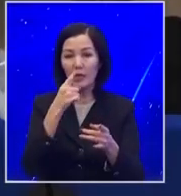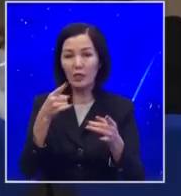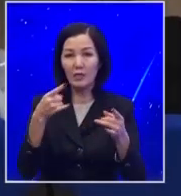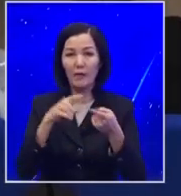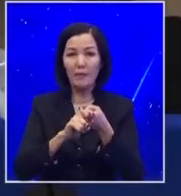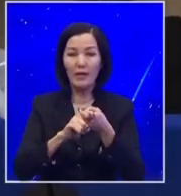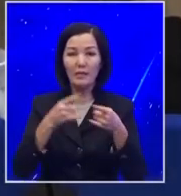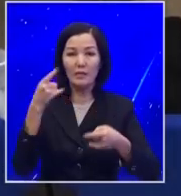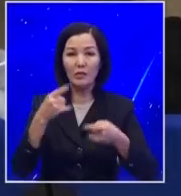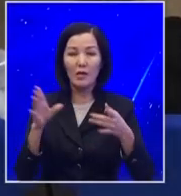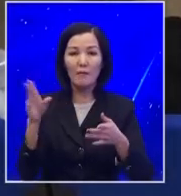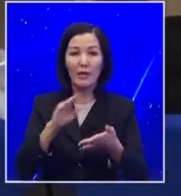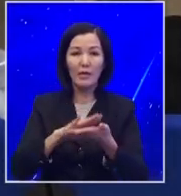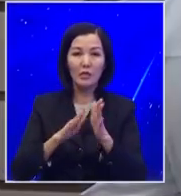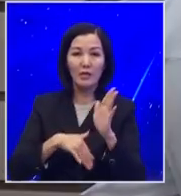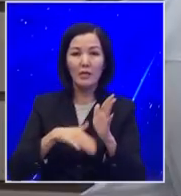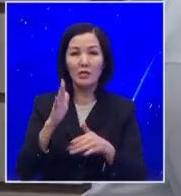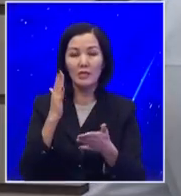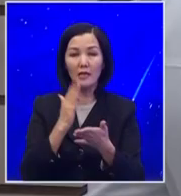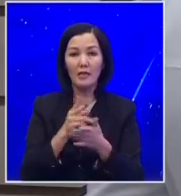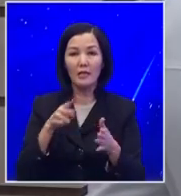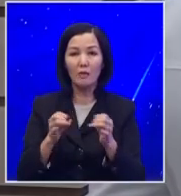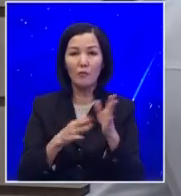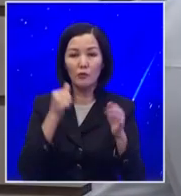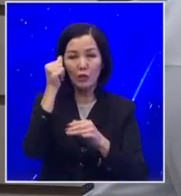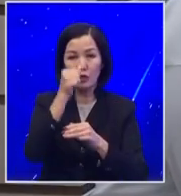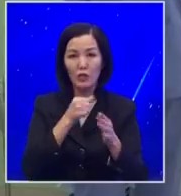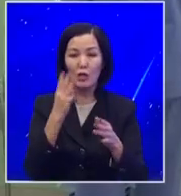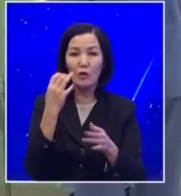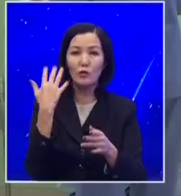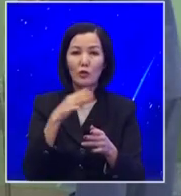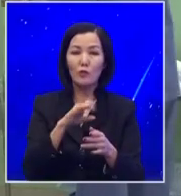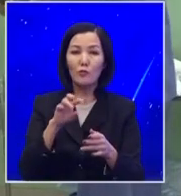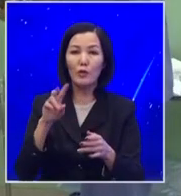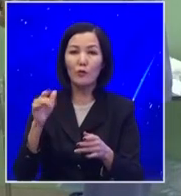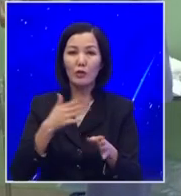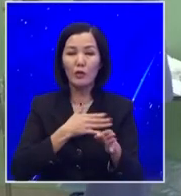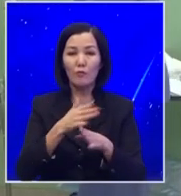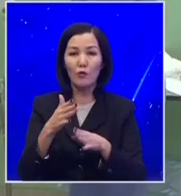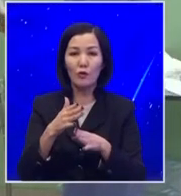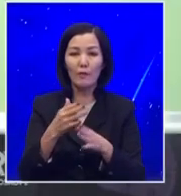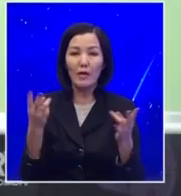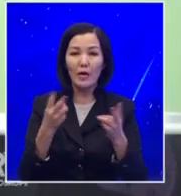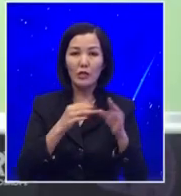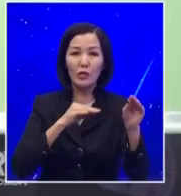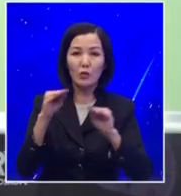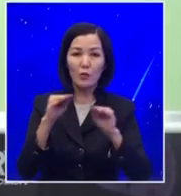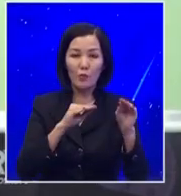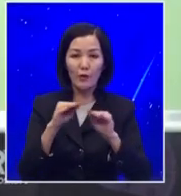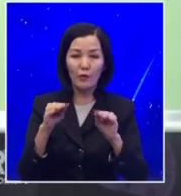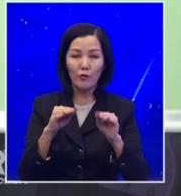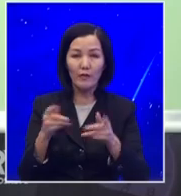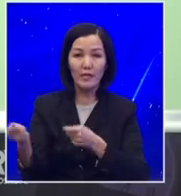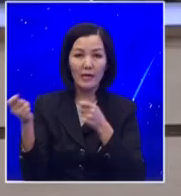бұл ауруханада барлық жағдай жасалған. 2018 жылы 450 миллион теңге қаражат бөлініп, қажетті интеграциялық